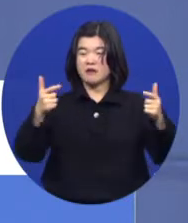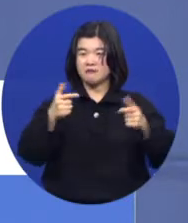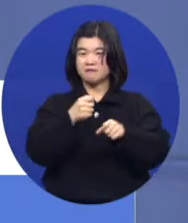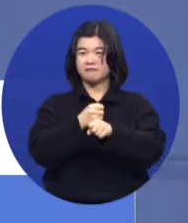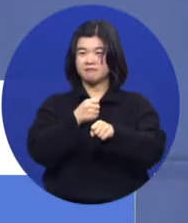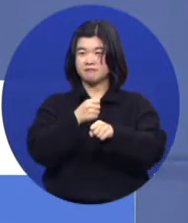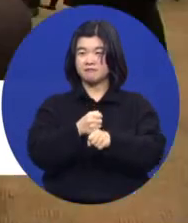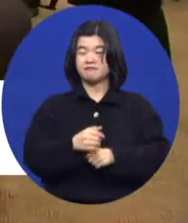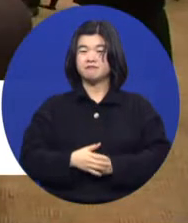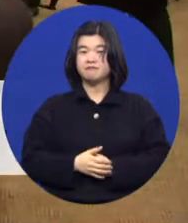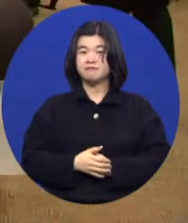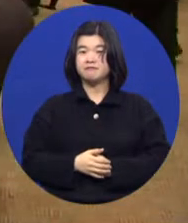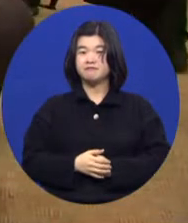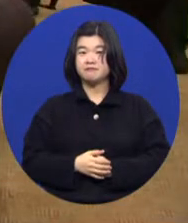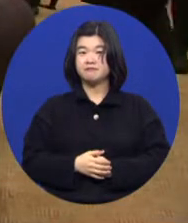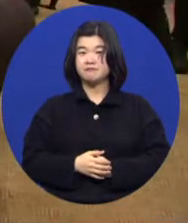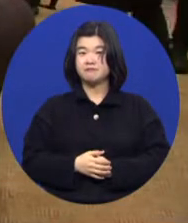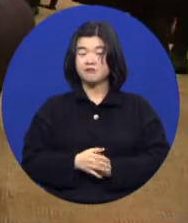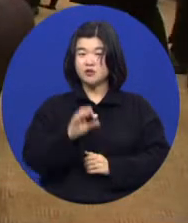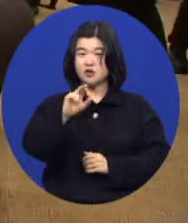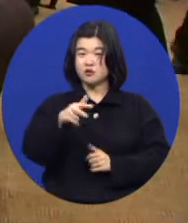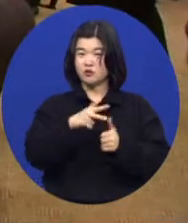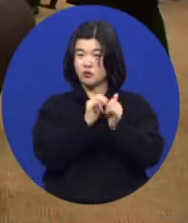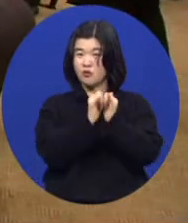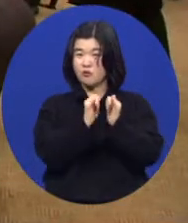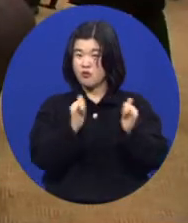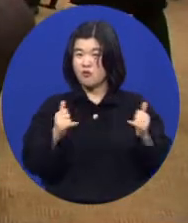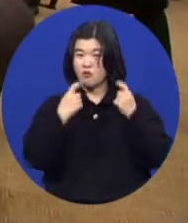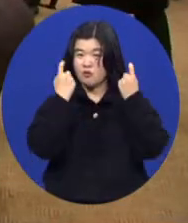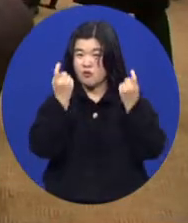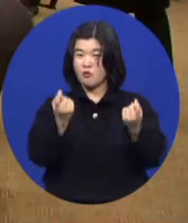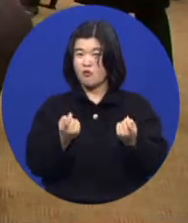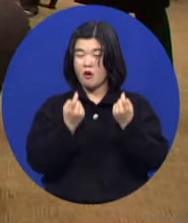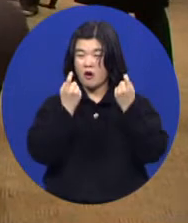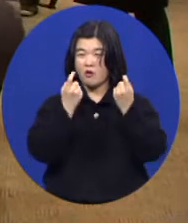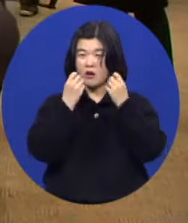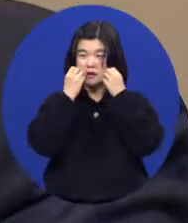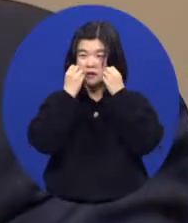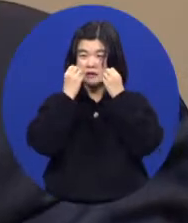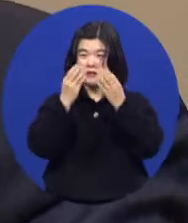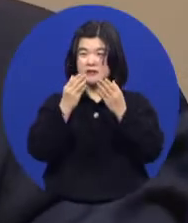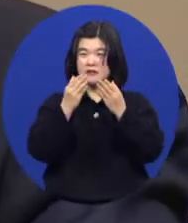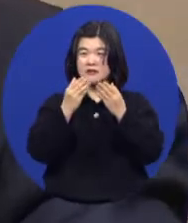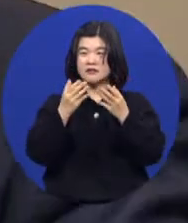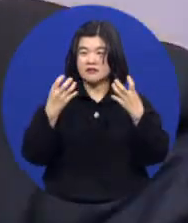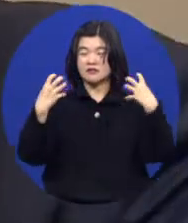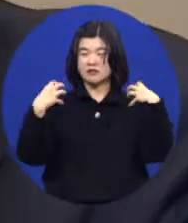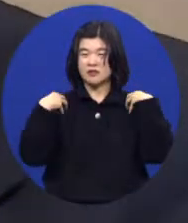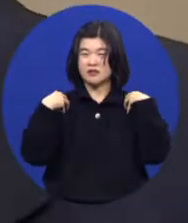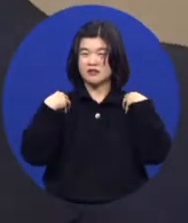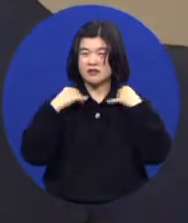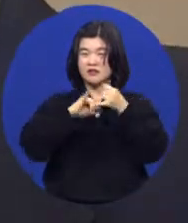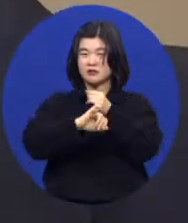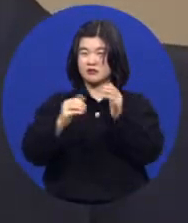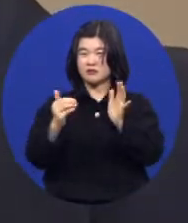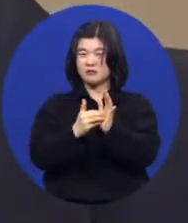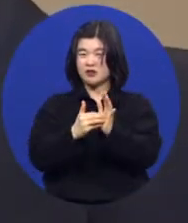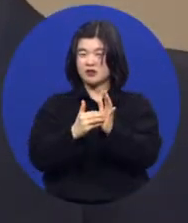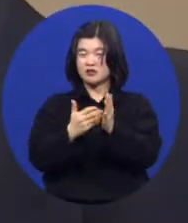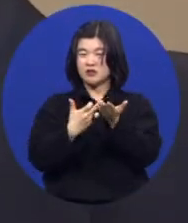기여하도록 하겠습니다. 윤석열 후보는 관광청 신설을 약속했습니다. 문화체육관광부